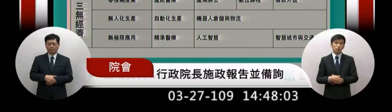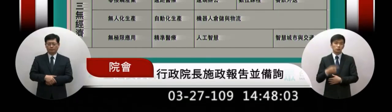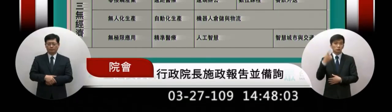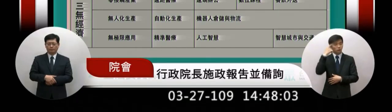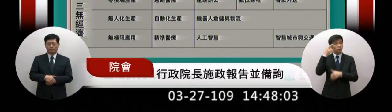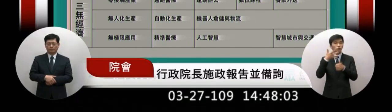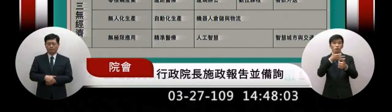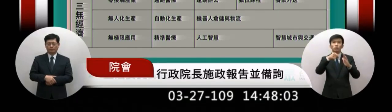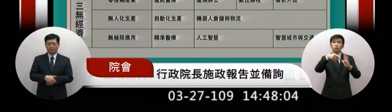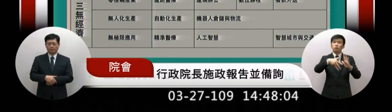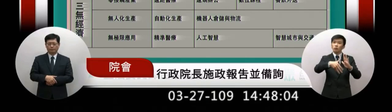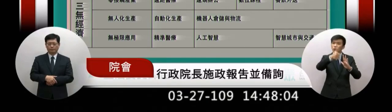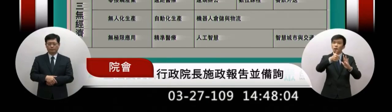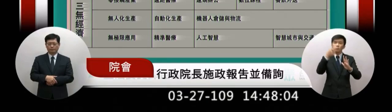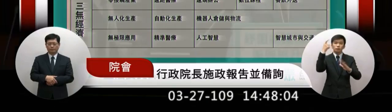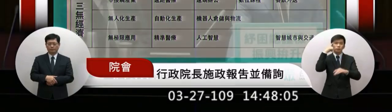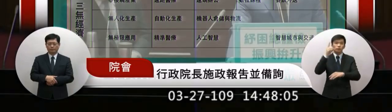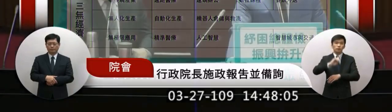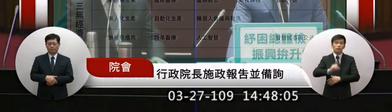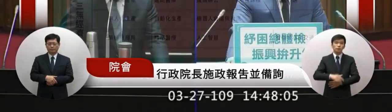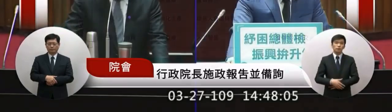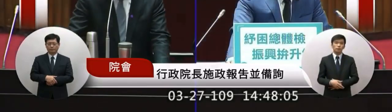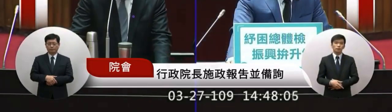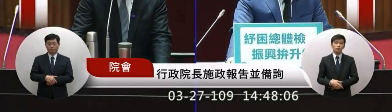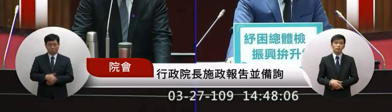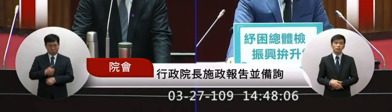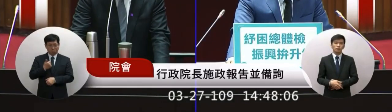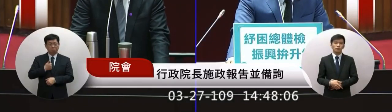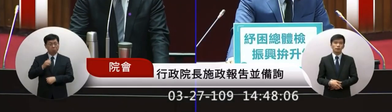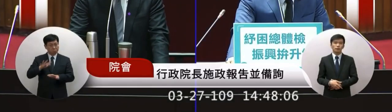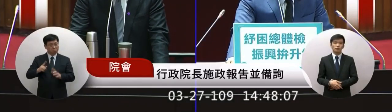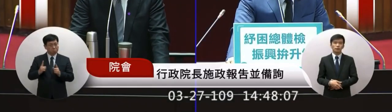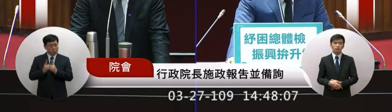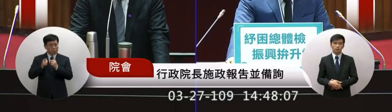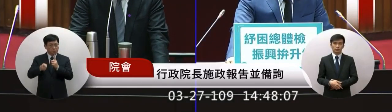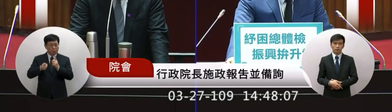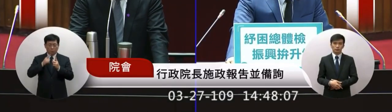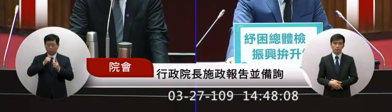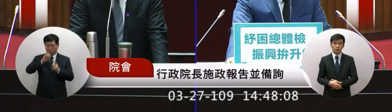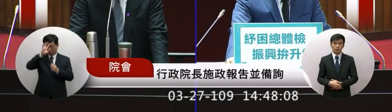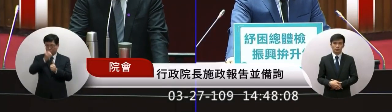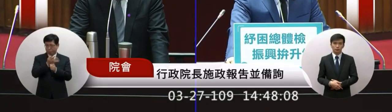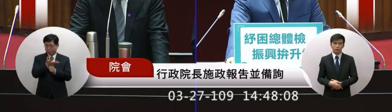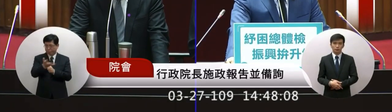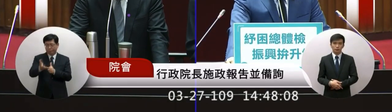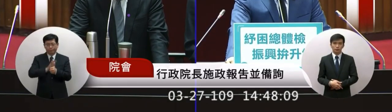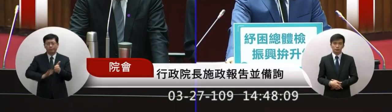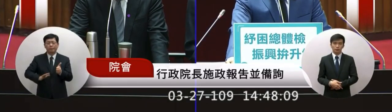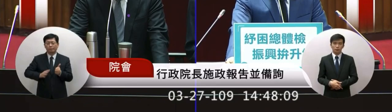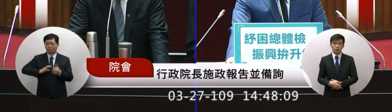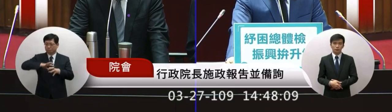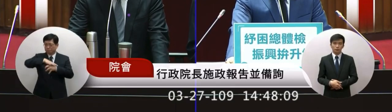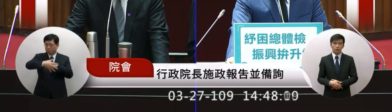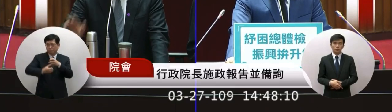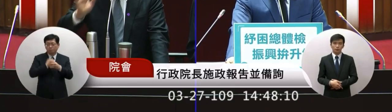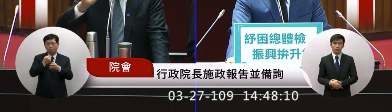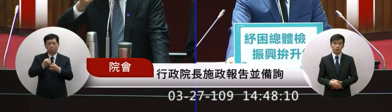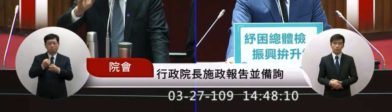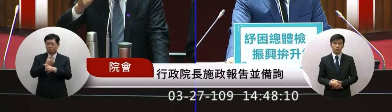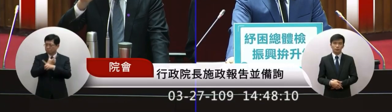院长来发表一下你的意见。 我要经过这一次疫情这样冲击，全世界